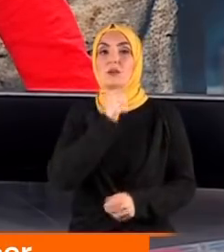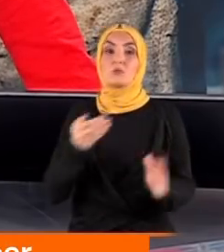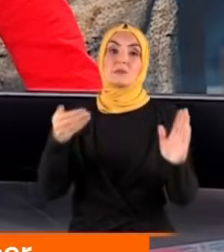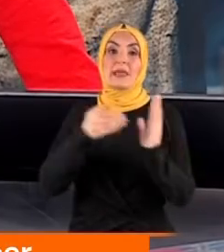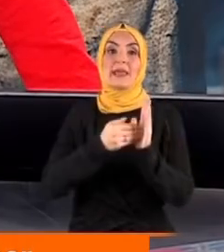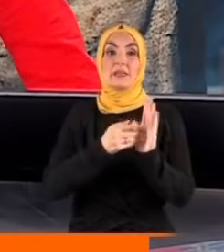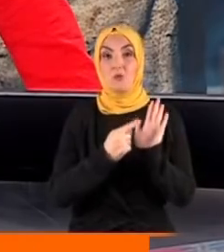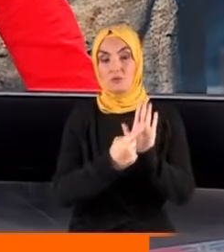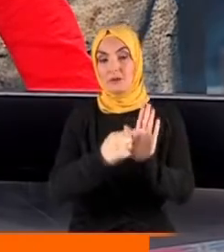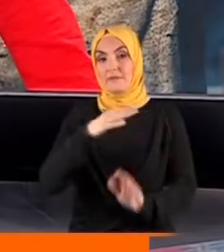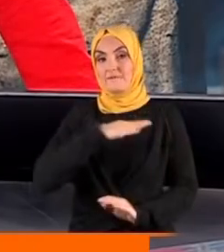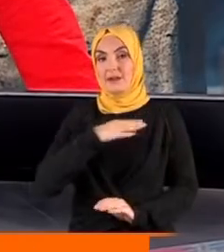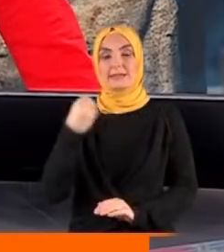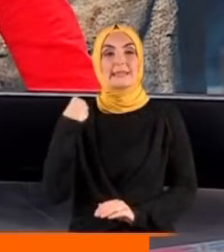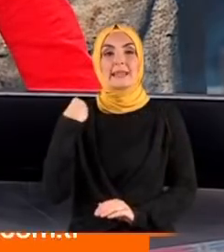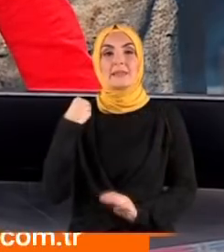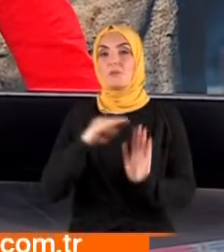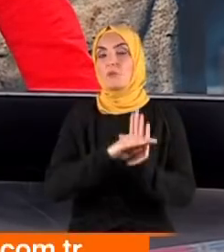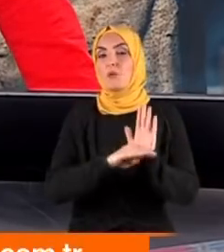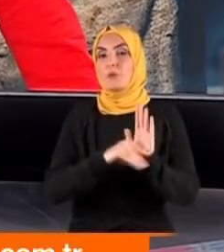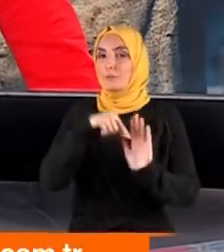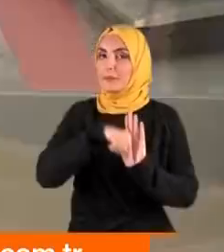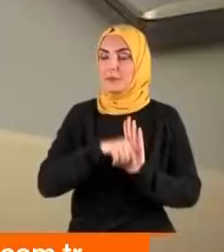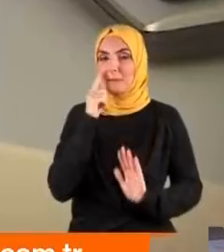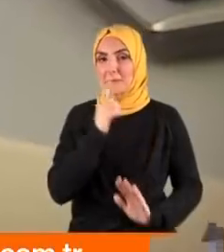yeni formülün detayları.